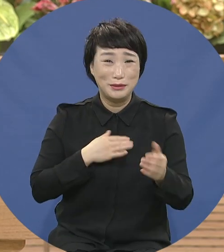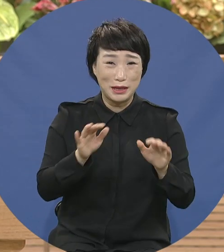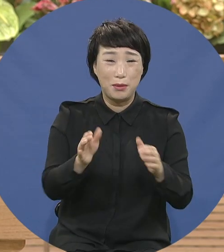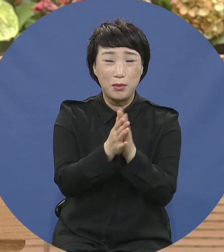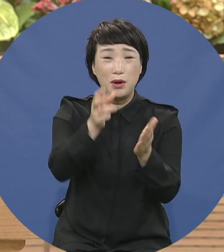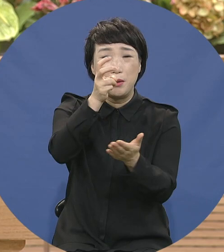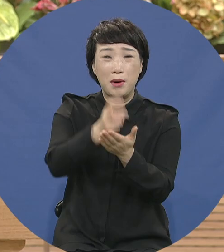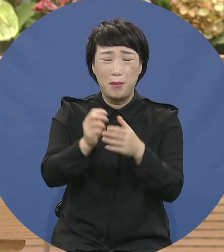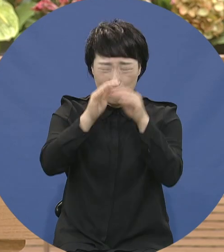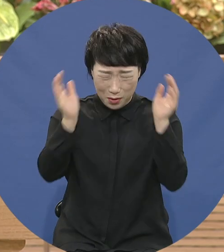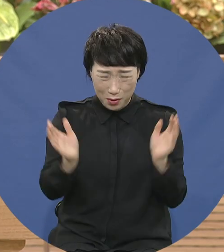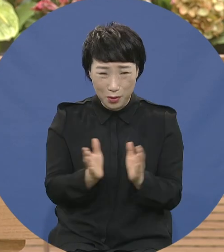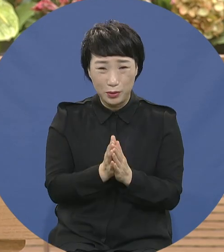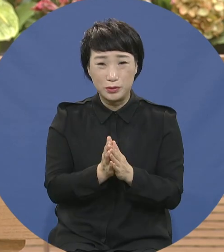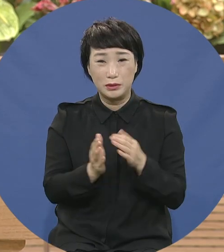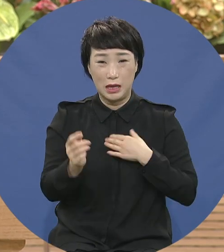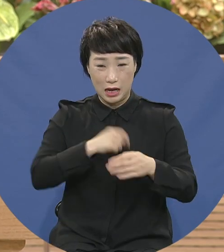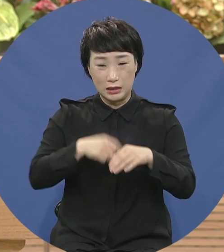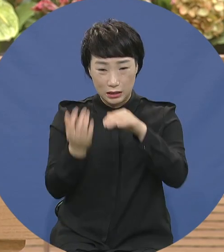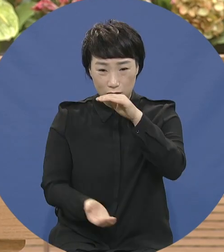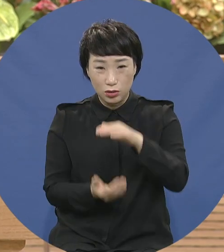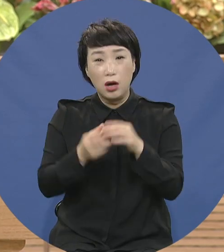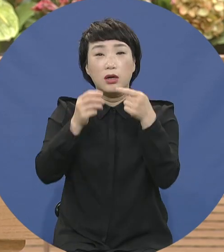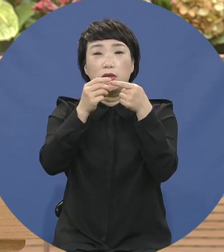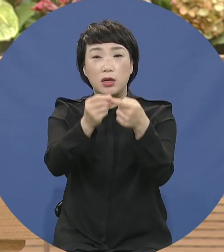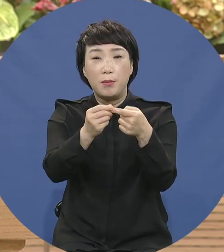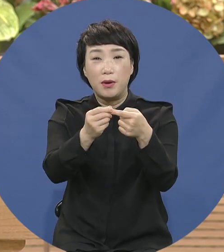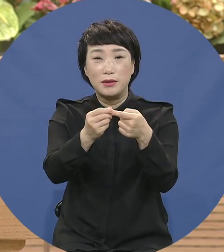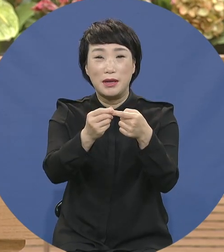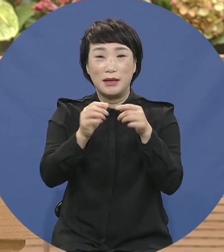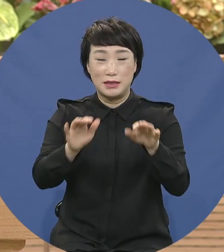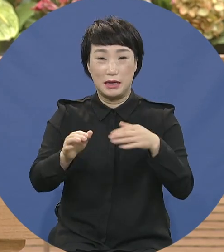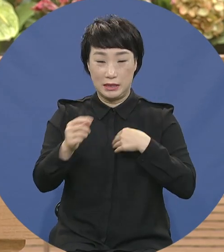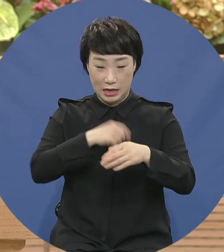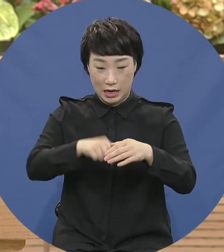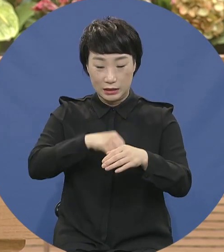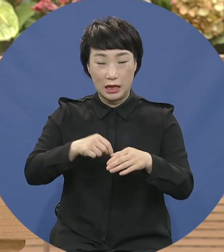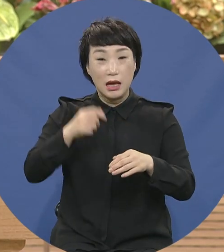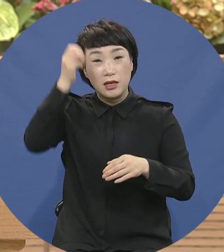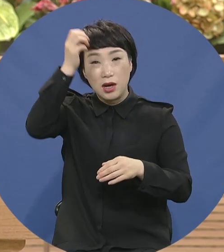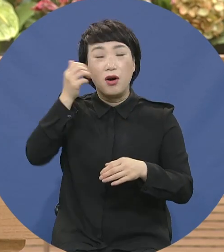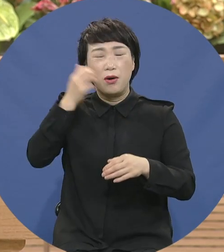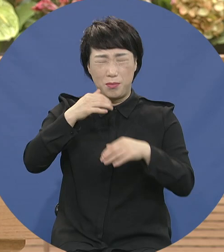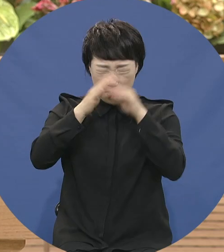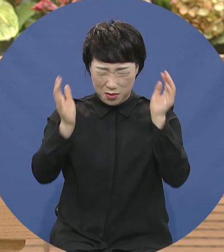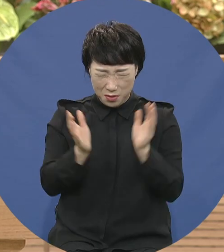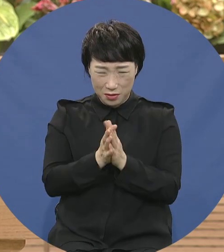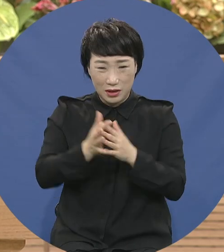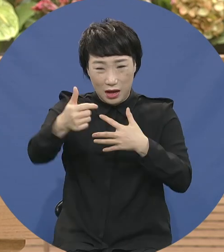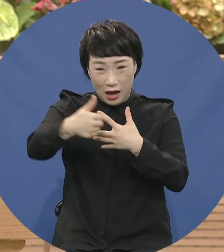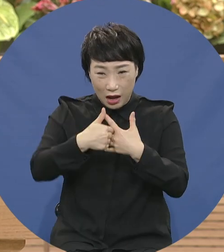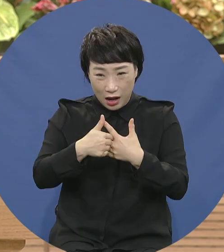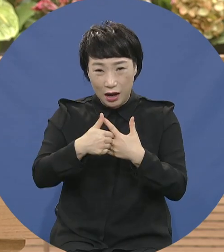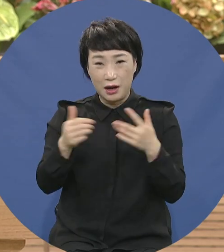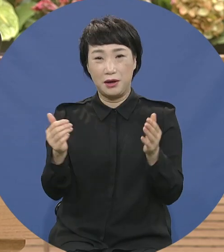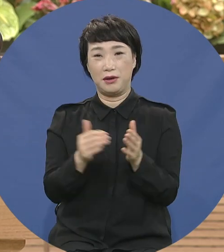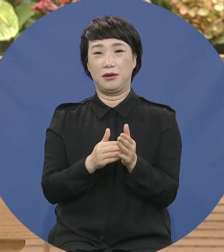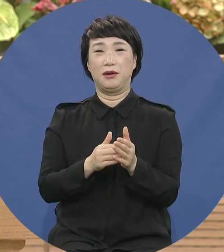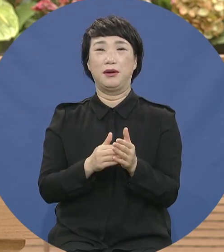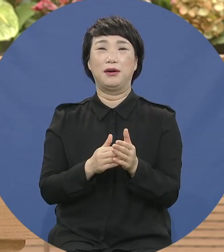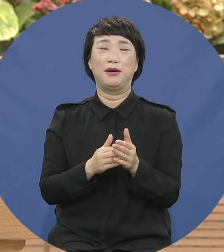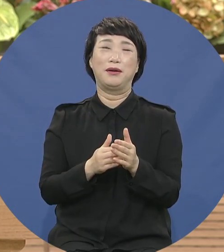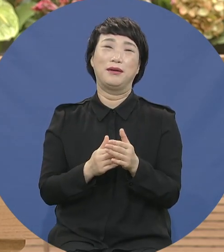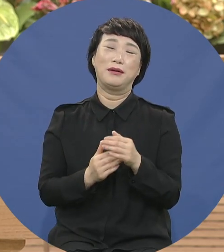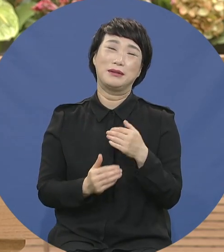다 내게 이루어지는 것은 첫 번째, 내 속에 영과 혼과 관절과 골수까지